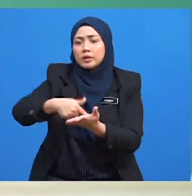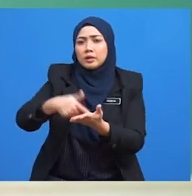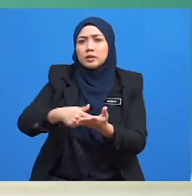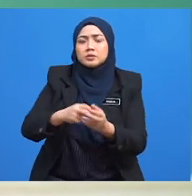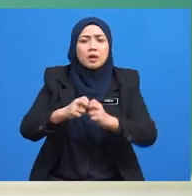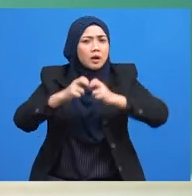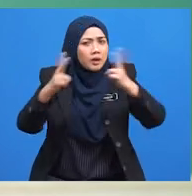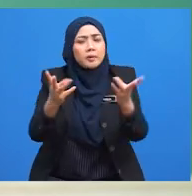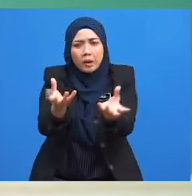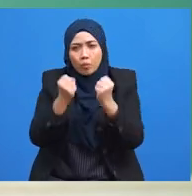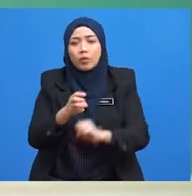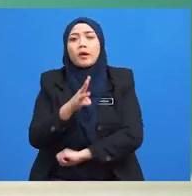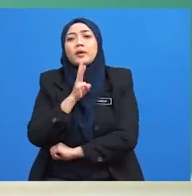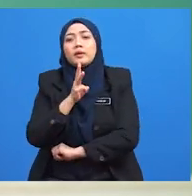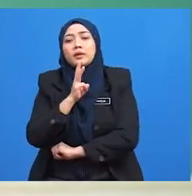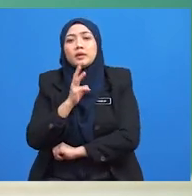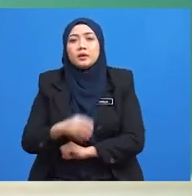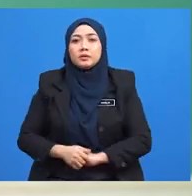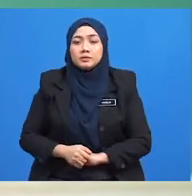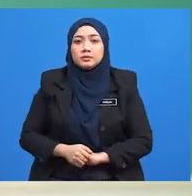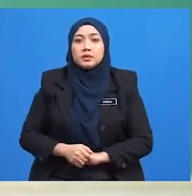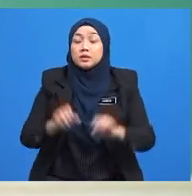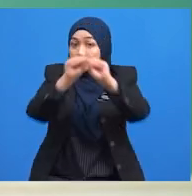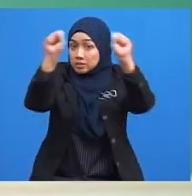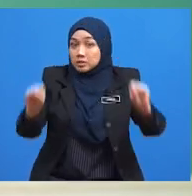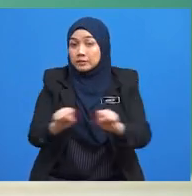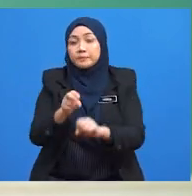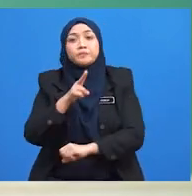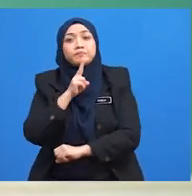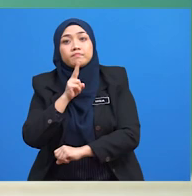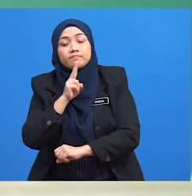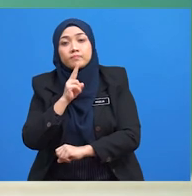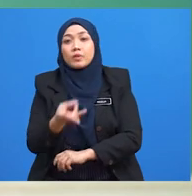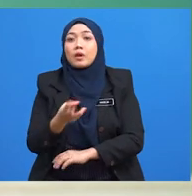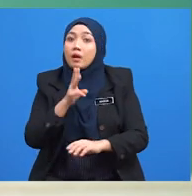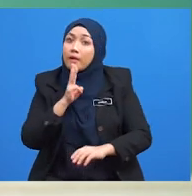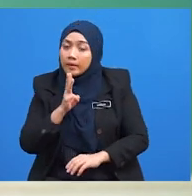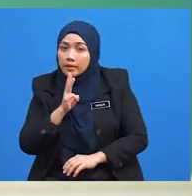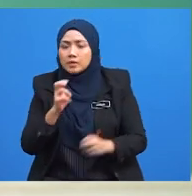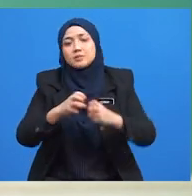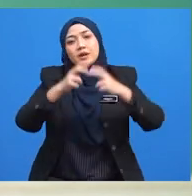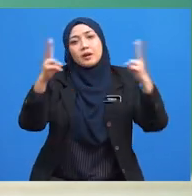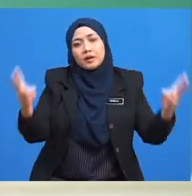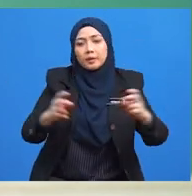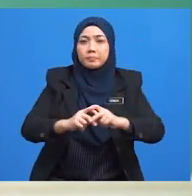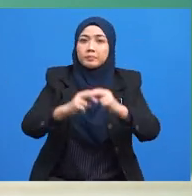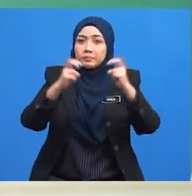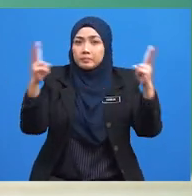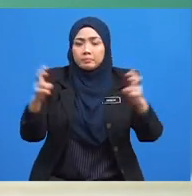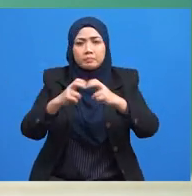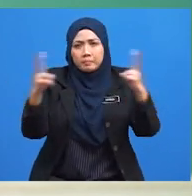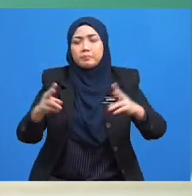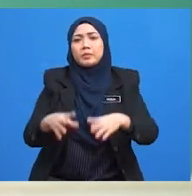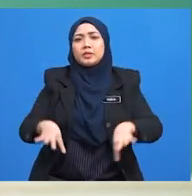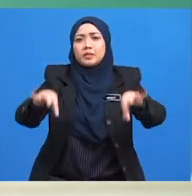meneruskan hidup. Oleh itu, sistem hidrologi, iaitu air, sangat penting kepada ekosistem